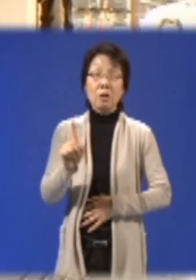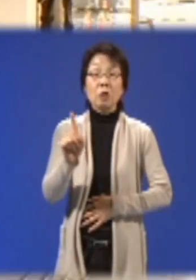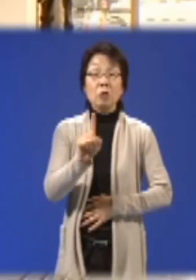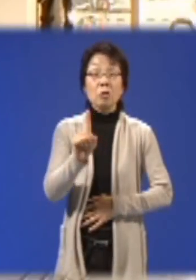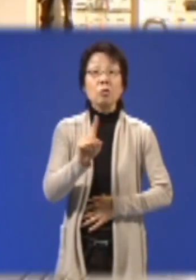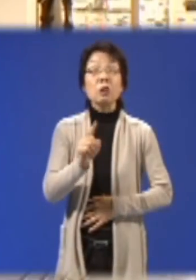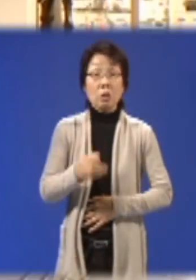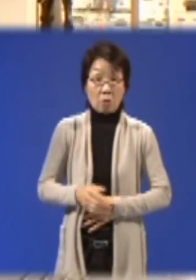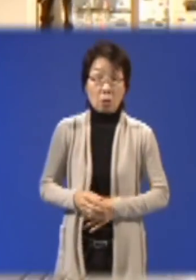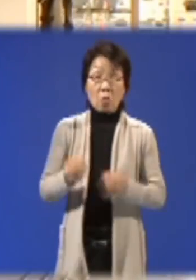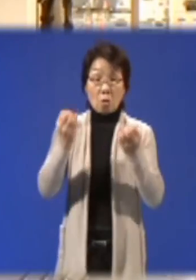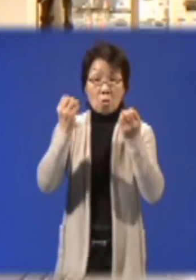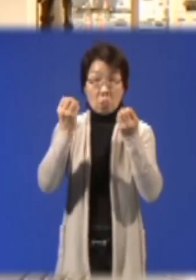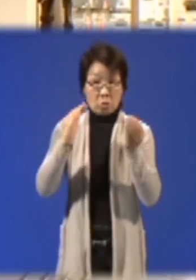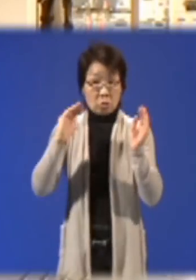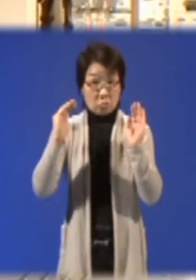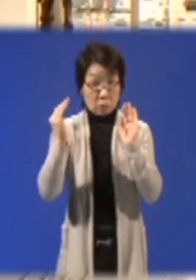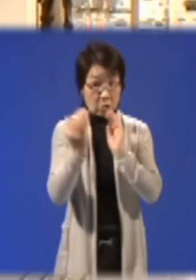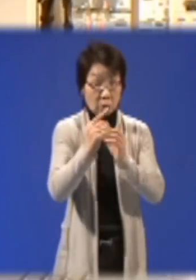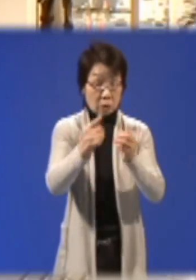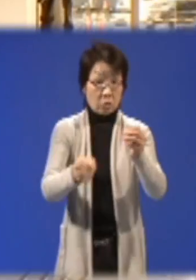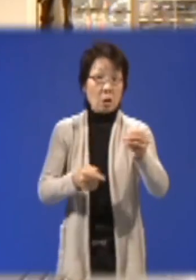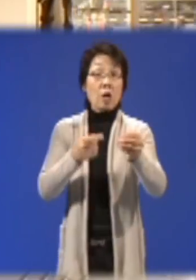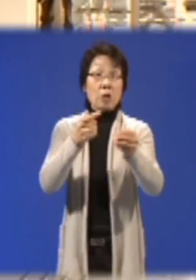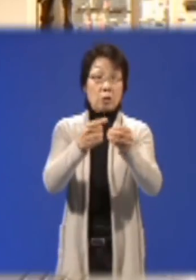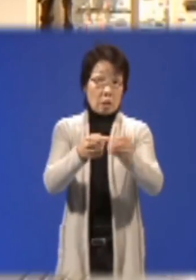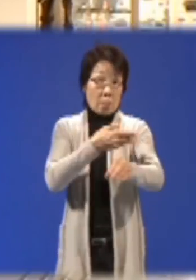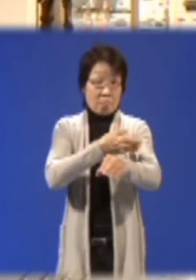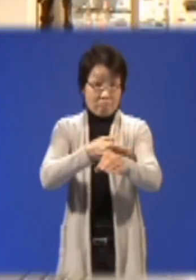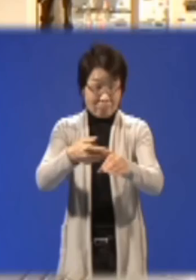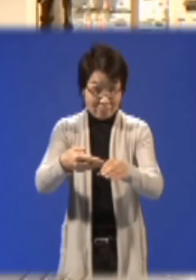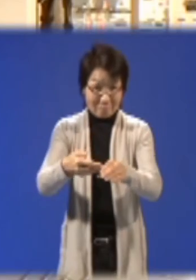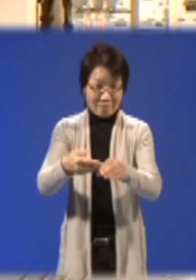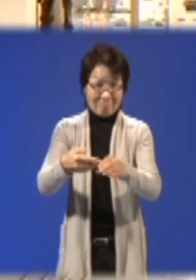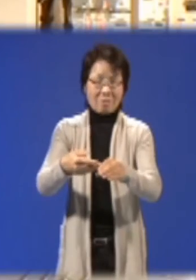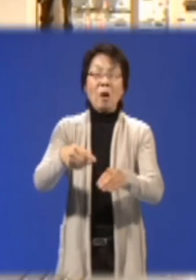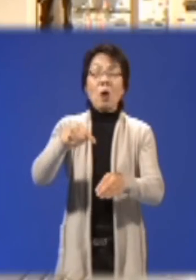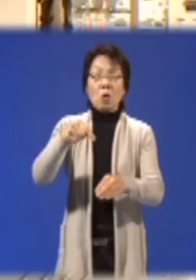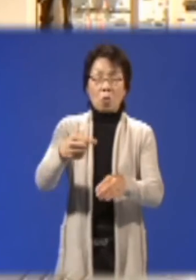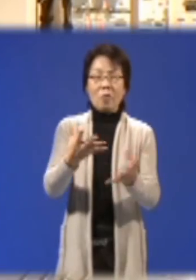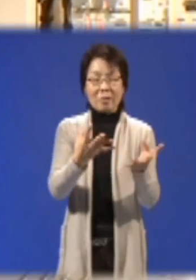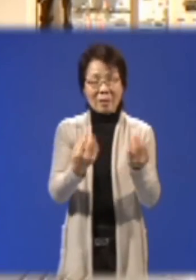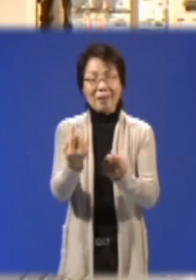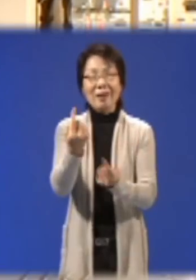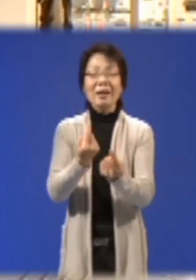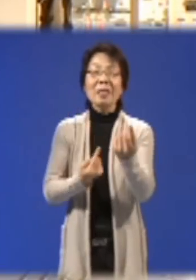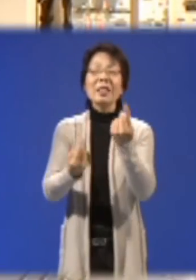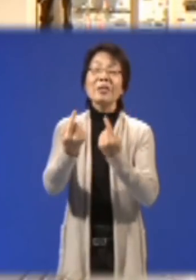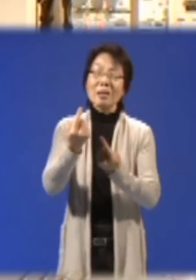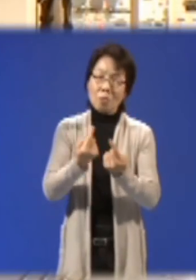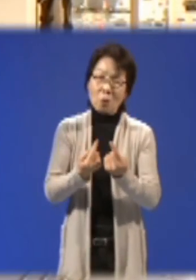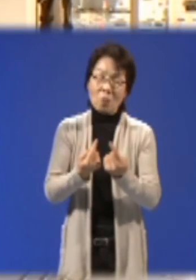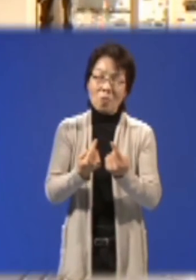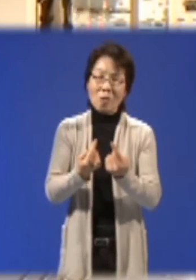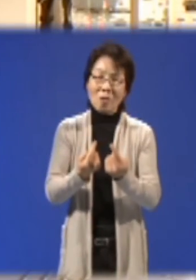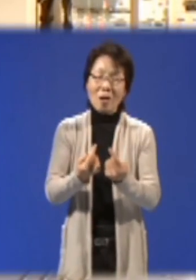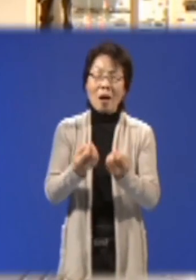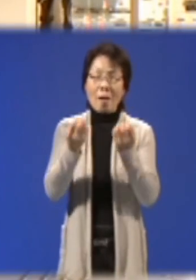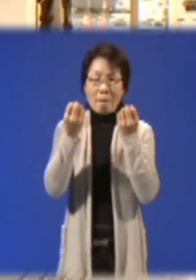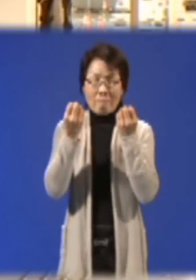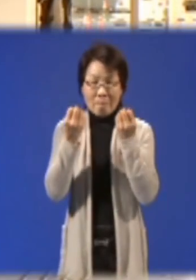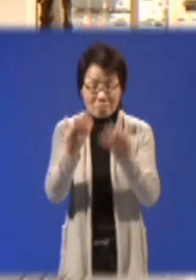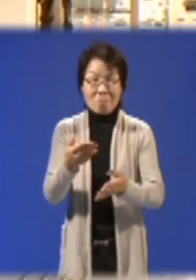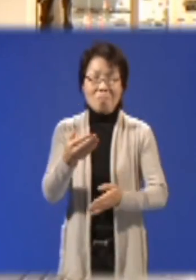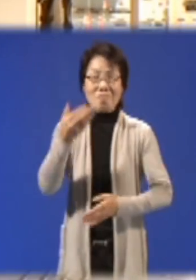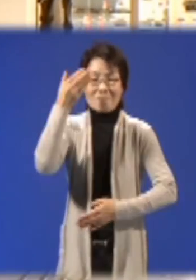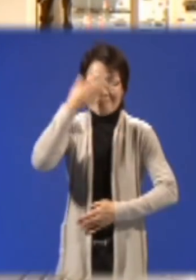いかがでしたか。リニューアルして1年が経った博物館とプラネタリウム、何度来ても新しい発見がありそうです